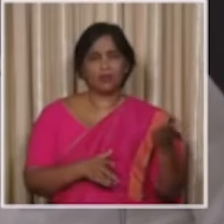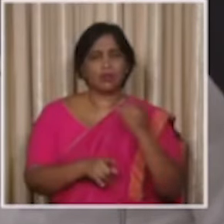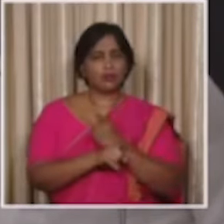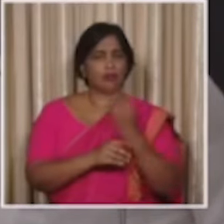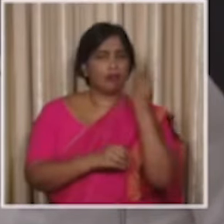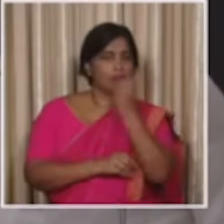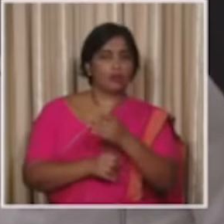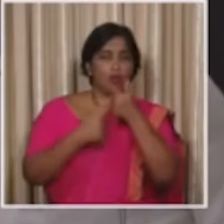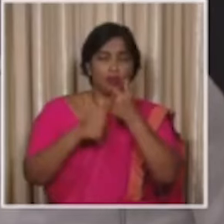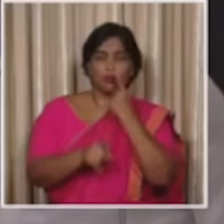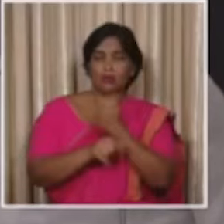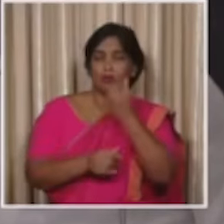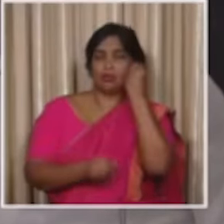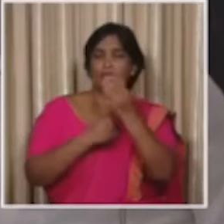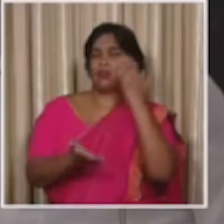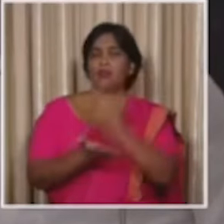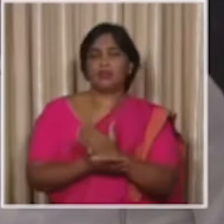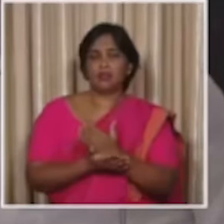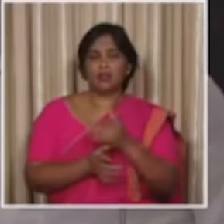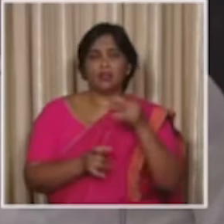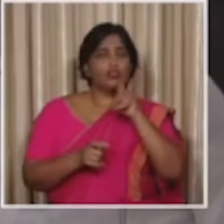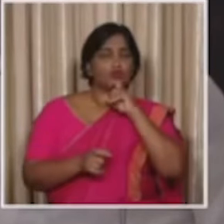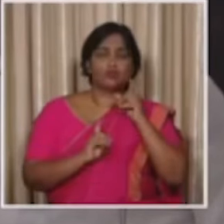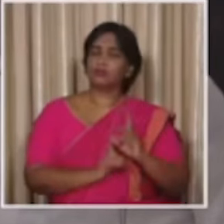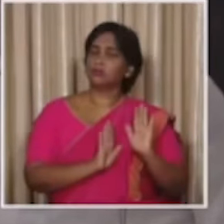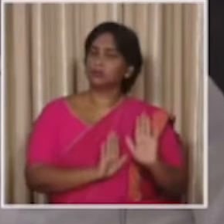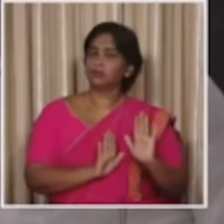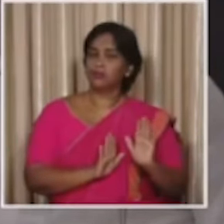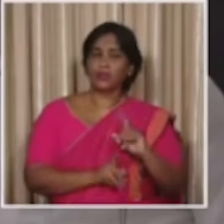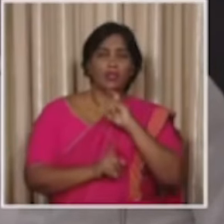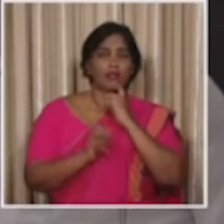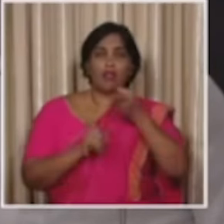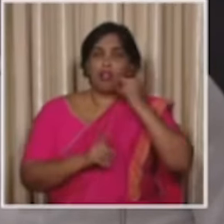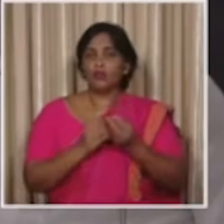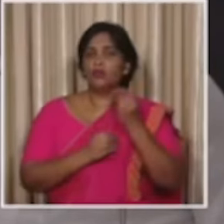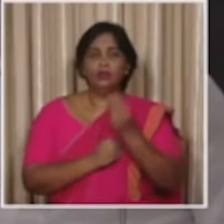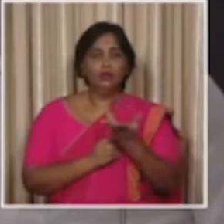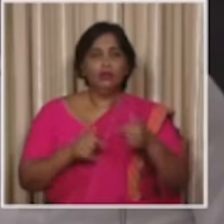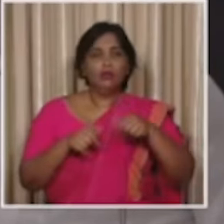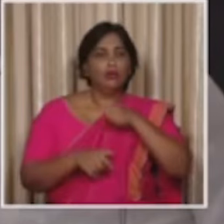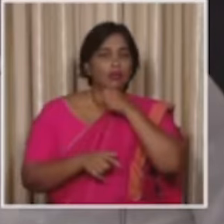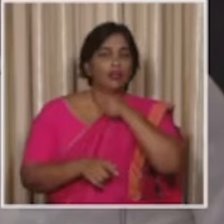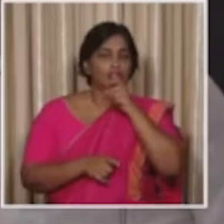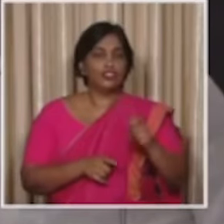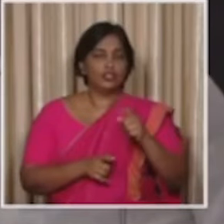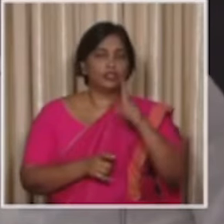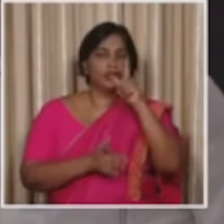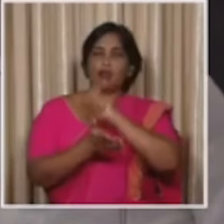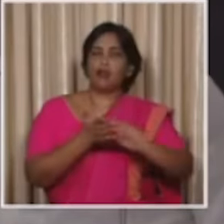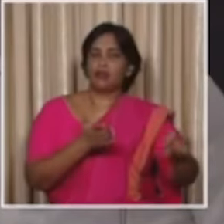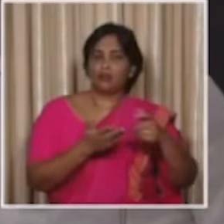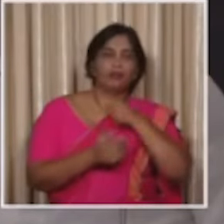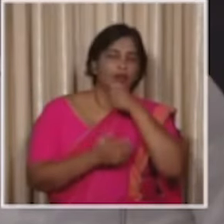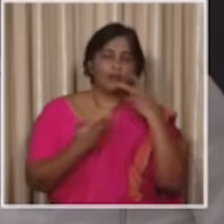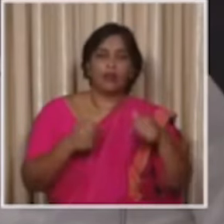ලබා දෙන එක ගුණාත්මක භාවයෙන් යුක්ත මේ තහනම් නියෝගේ තියාගෙන නඩු තීන්දුව දුන්නේ නැහැ දැන් විශ්වාස විනිශ්චයකාරවරයෙක් විශ්වාසම ගියා